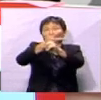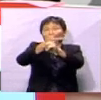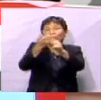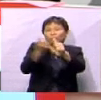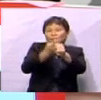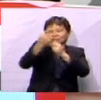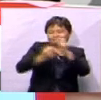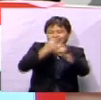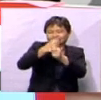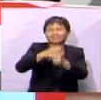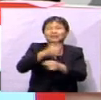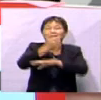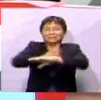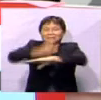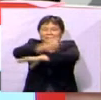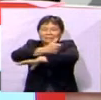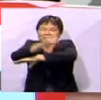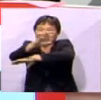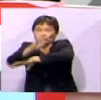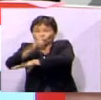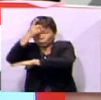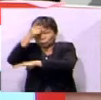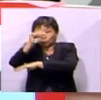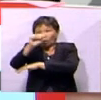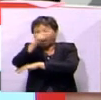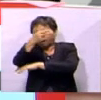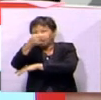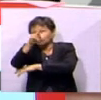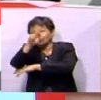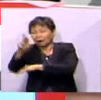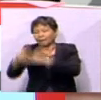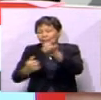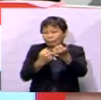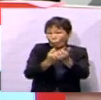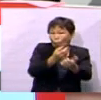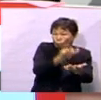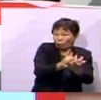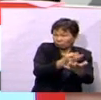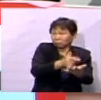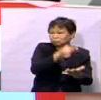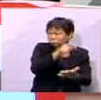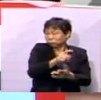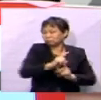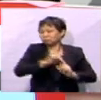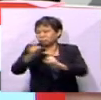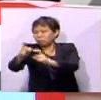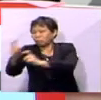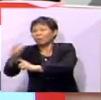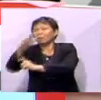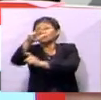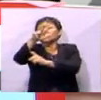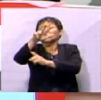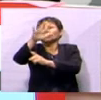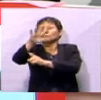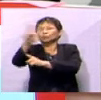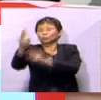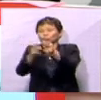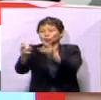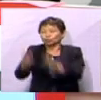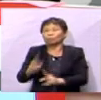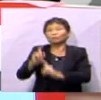ini. Ketua Pegawai Eksekutifnya Dato' Azhar Ahmad berkata pembiayaan kewangan itu diberikan kepada 352